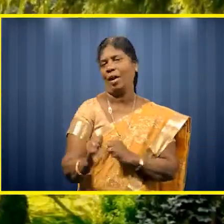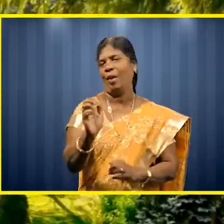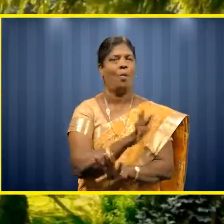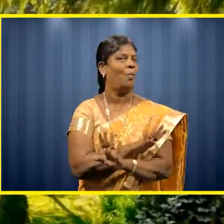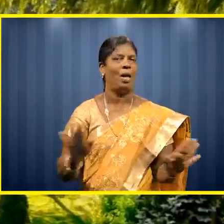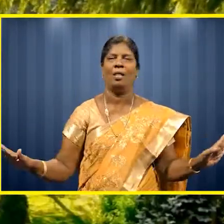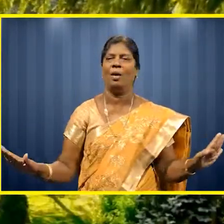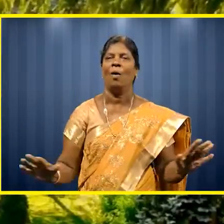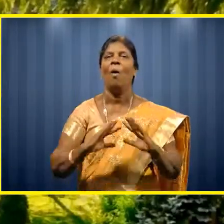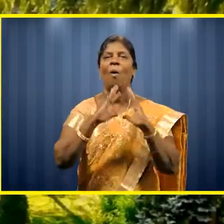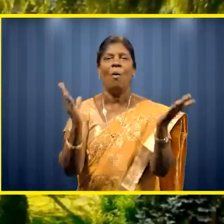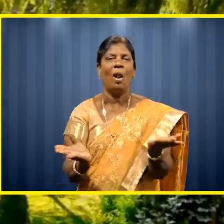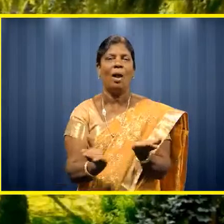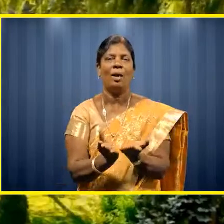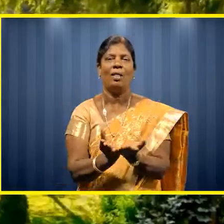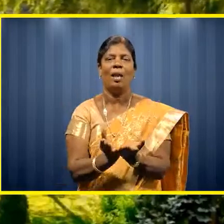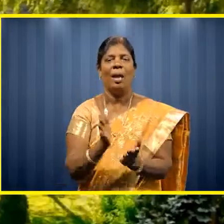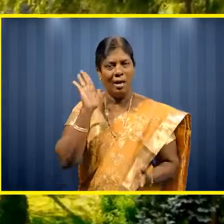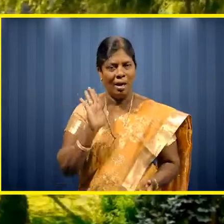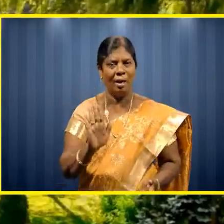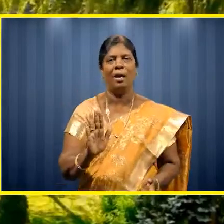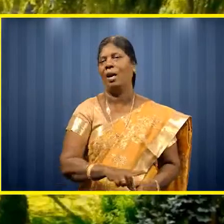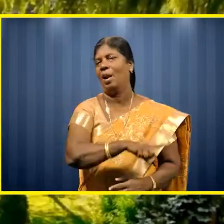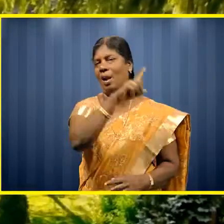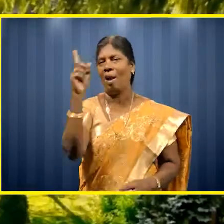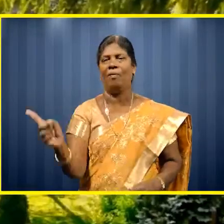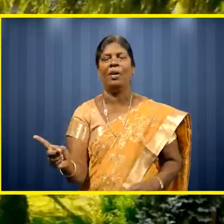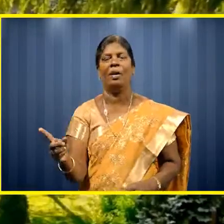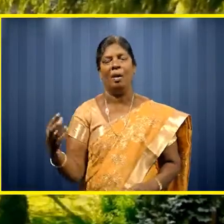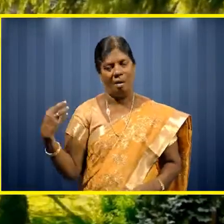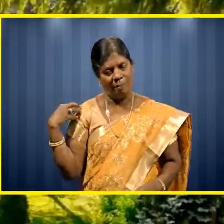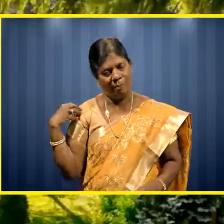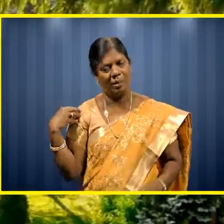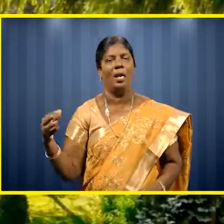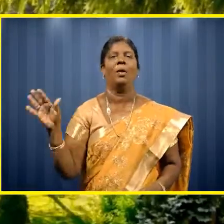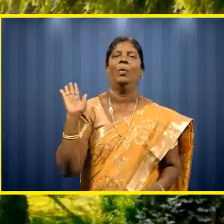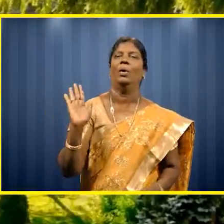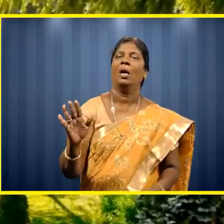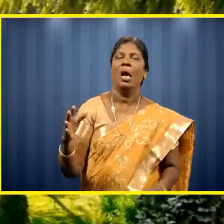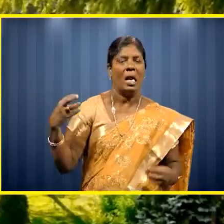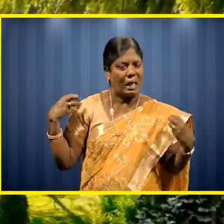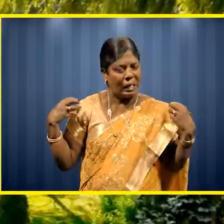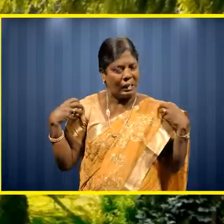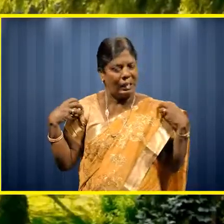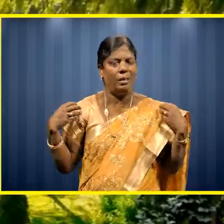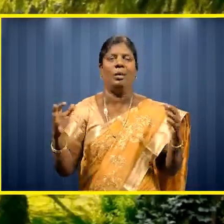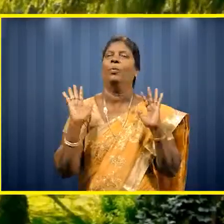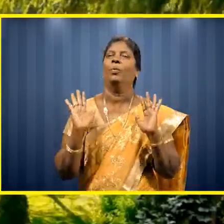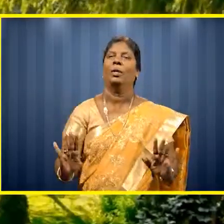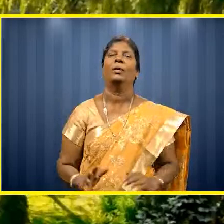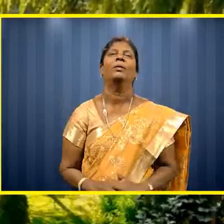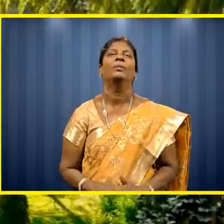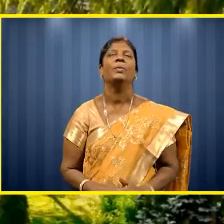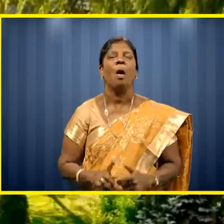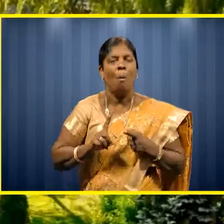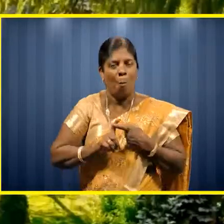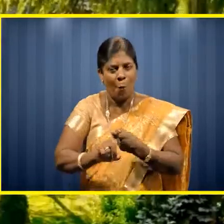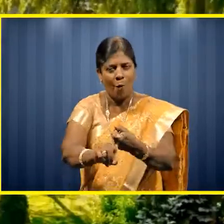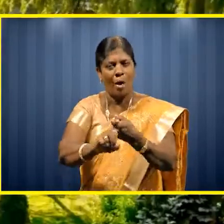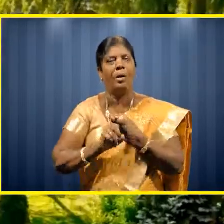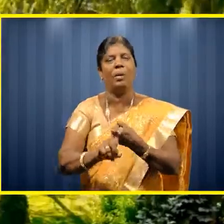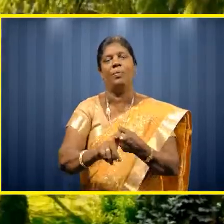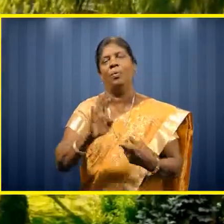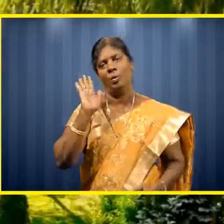என்று நாம் கேட்கக்கூடாது. உலகத்தில் இருக்கிற வரைக்கும் பிரச்சனைகள் இருக்கத்தான் செய்யும், கஷ்டங்கள் இருக்கத்தான்